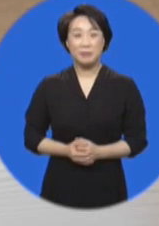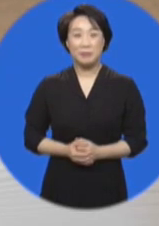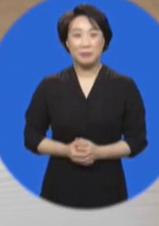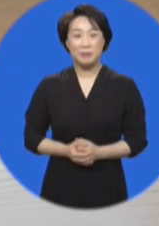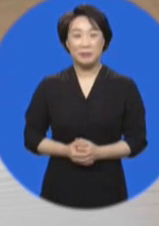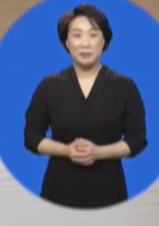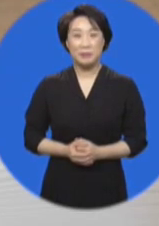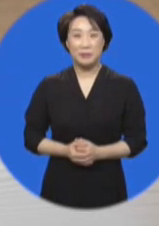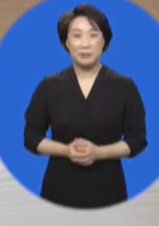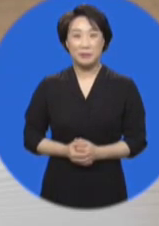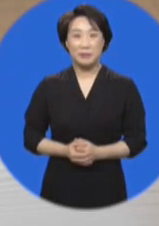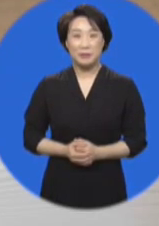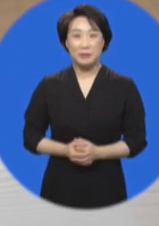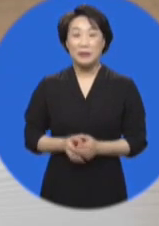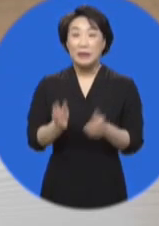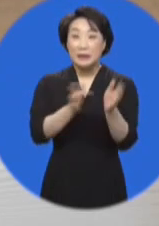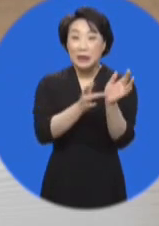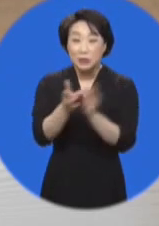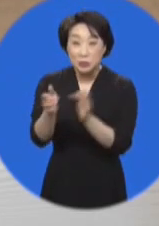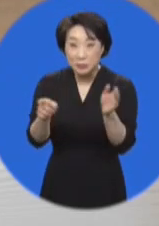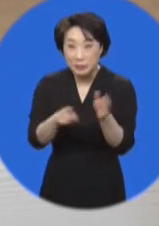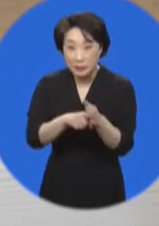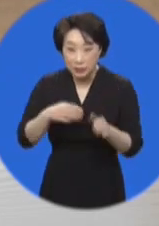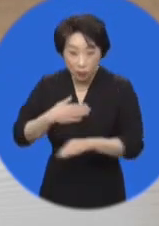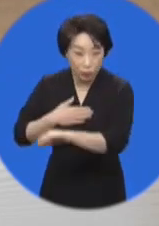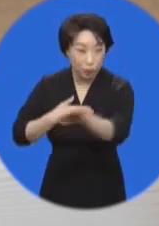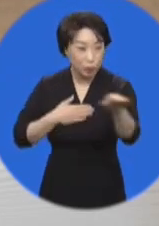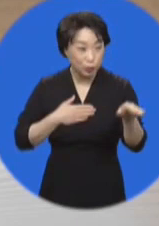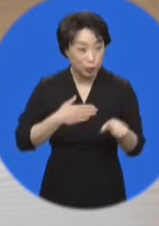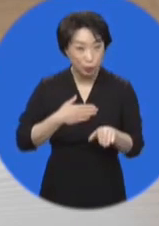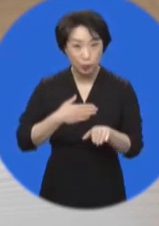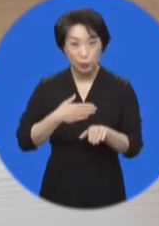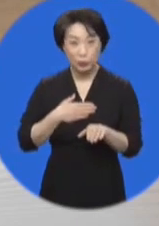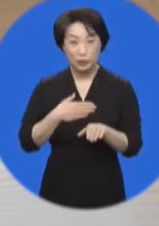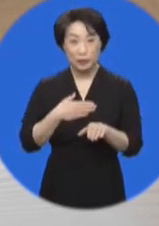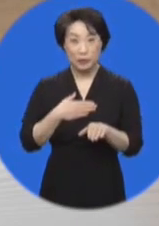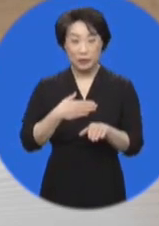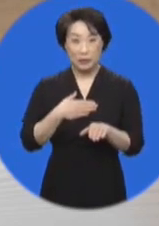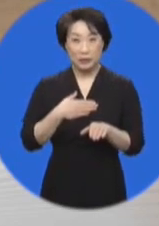우리 예수 믿는 사람들은